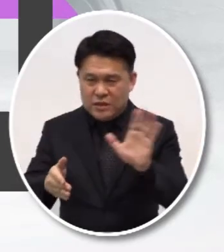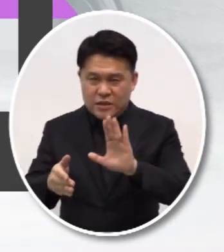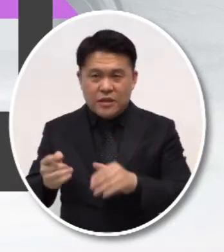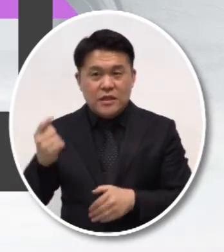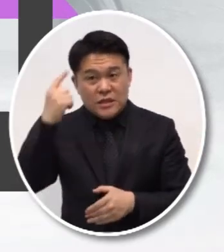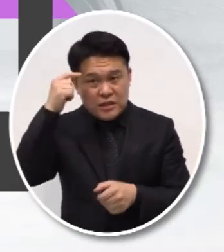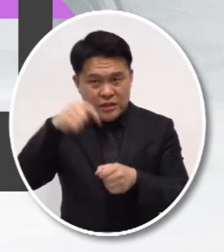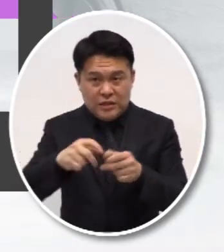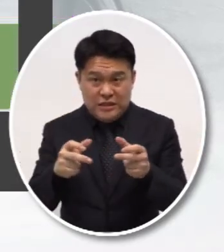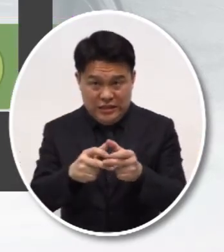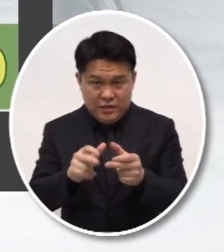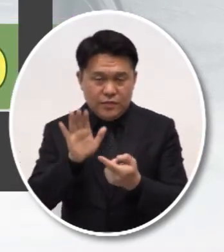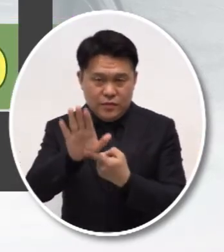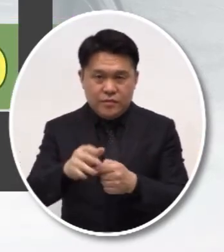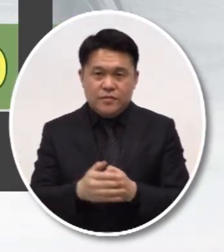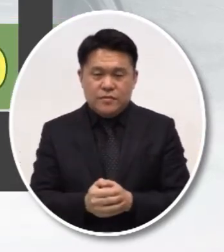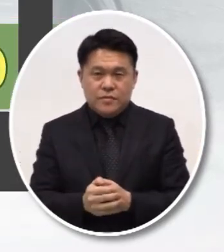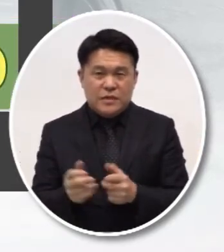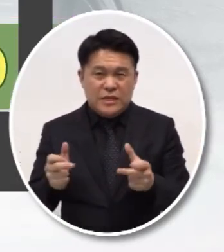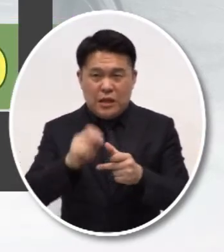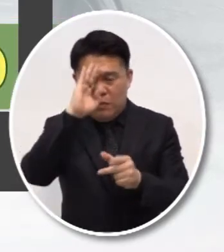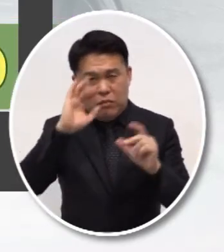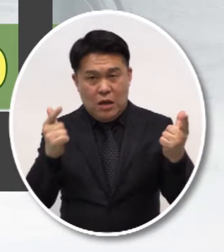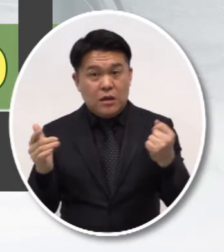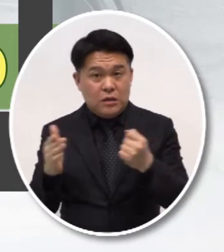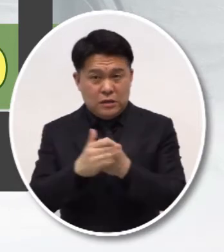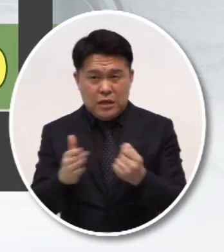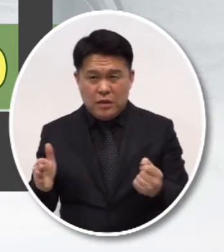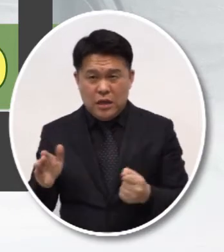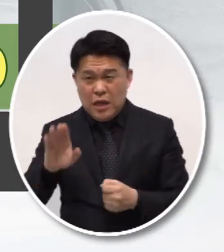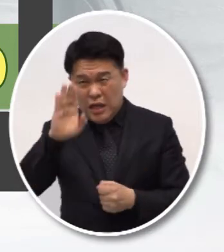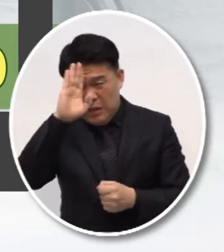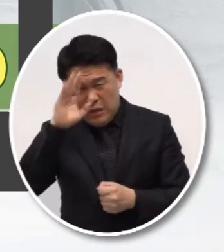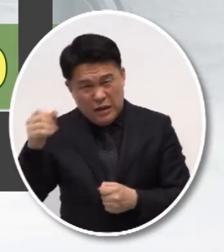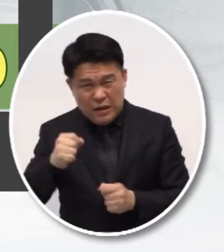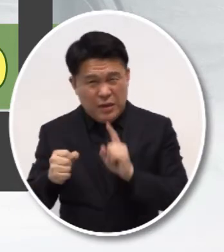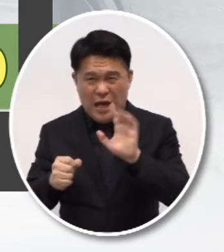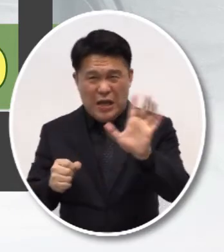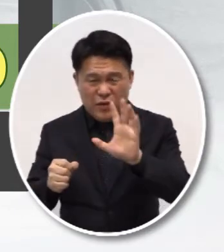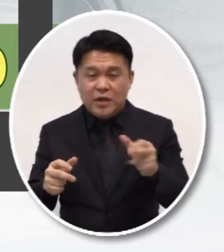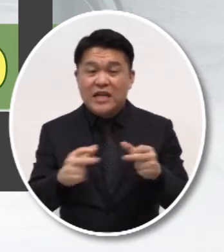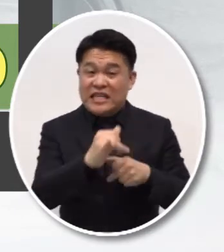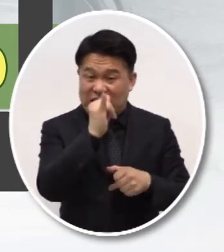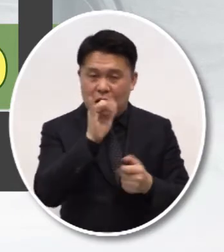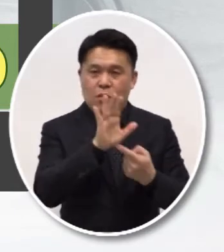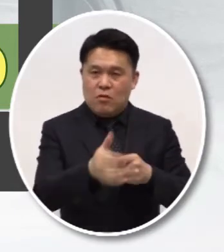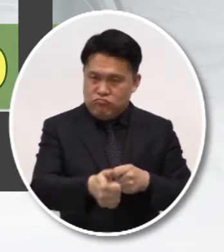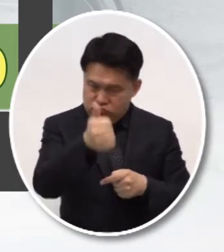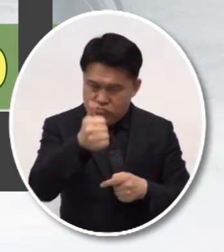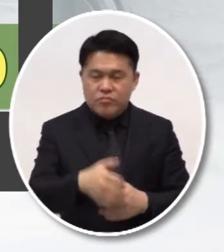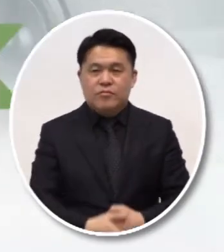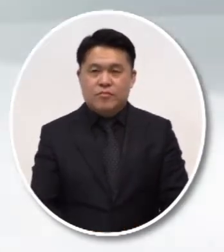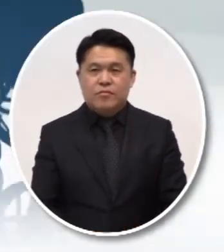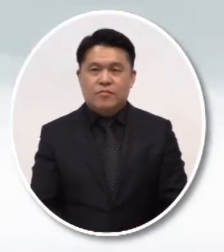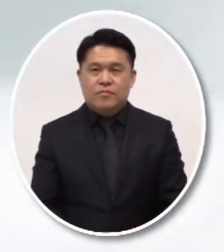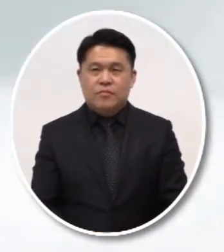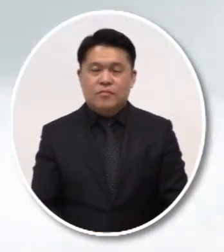표현해주세요. 장애는 질병이 아니기 때문에 장애를 앓다보다는 장애가 있다는 표현이